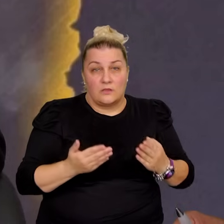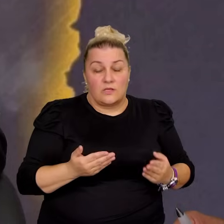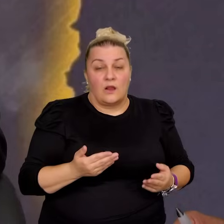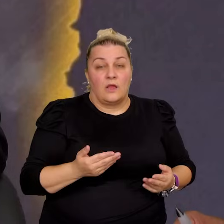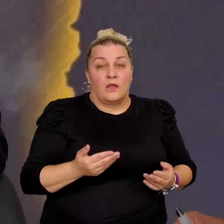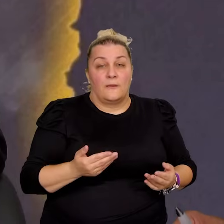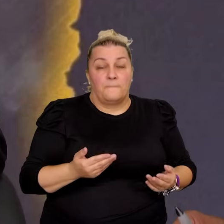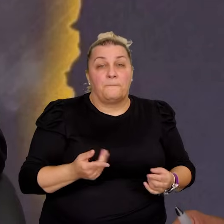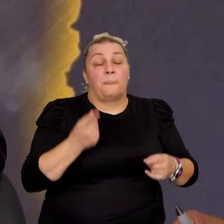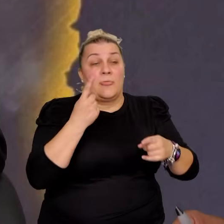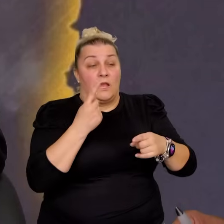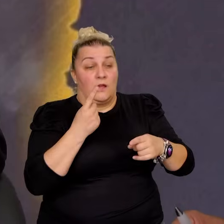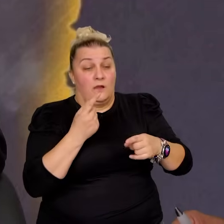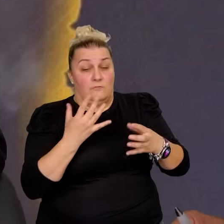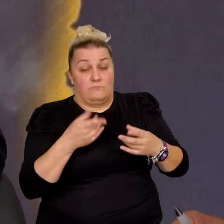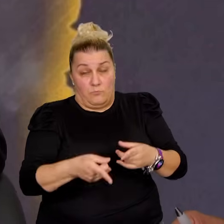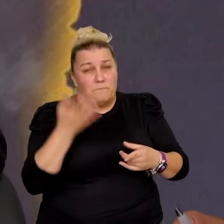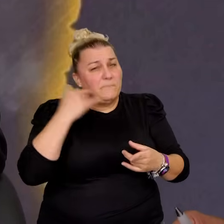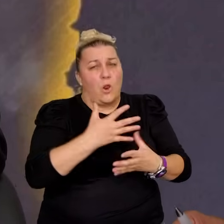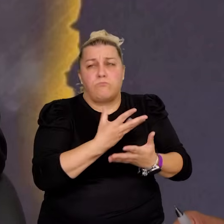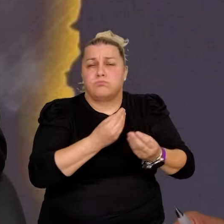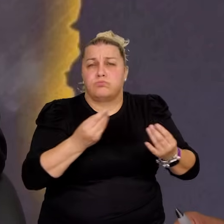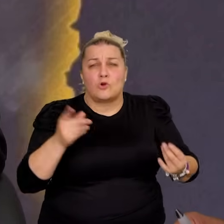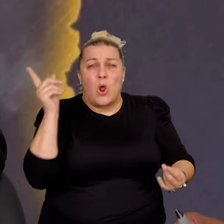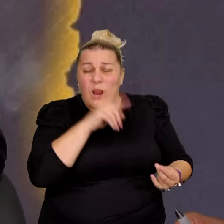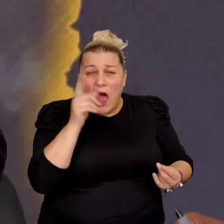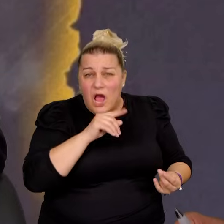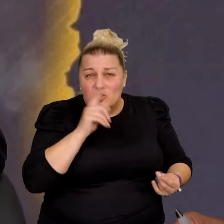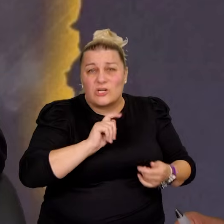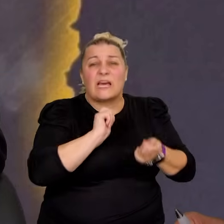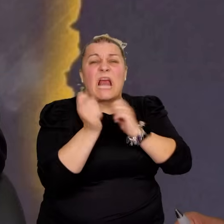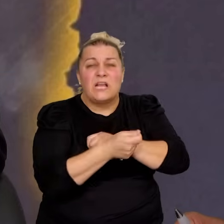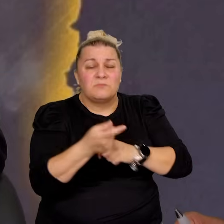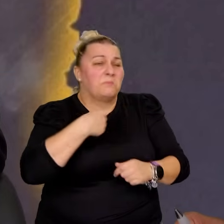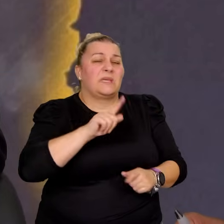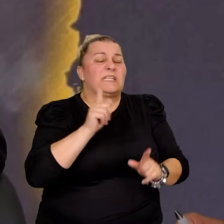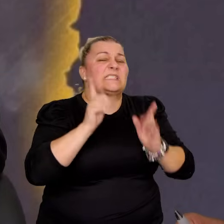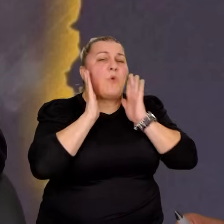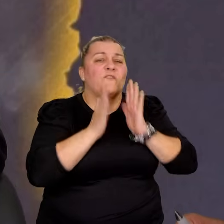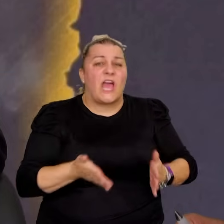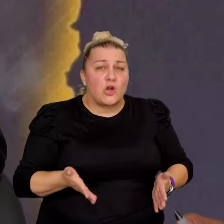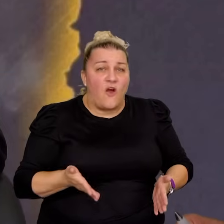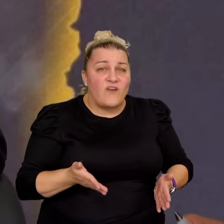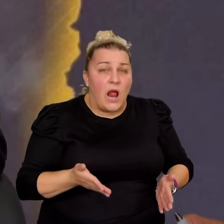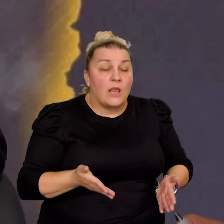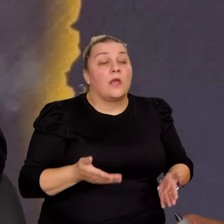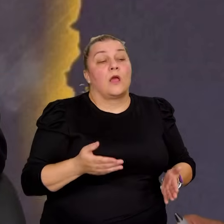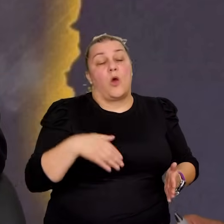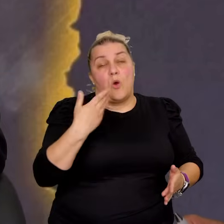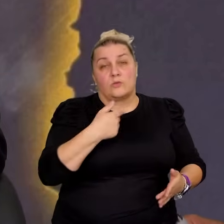čovjek, kažem, pored toga što je bilo toliko toga tih kao lažnih razmjena, nisi ni vjerovao. I onda smo došli u